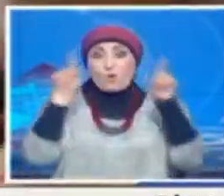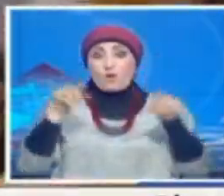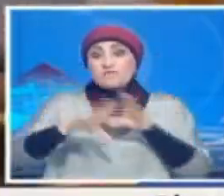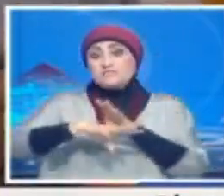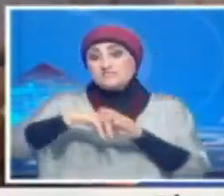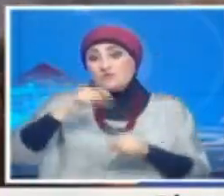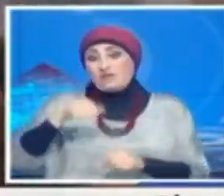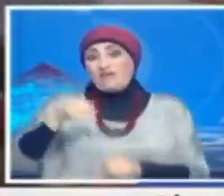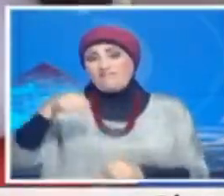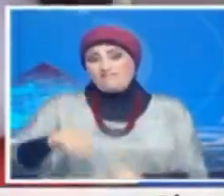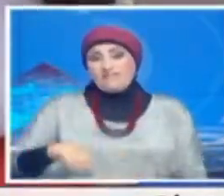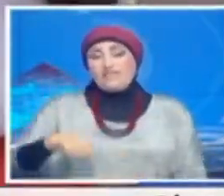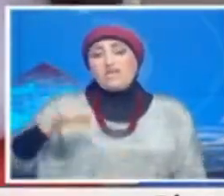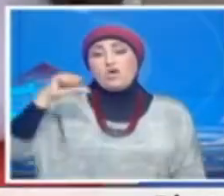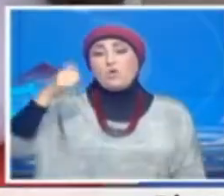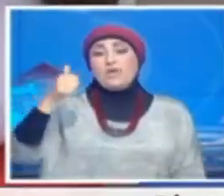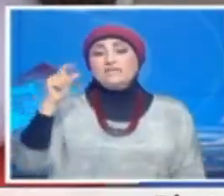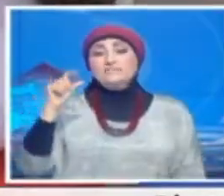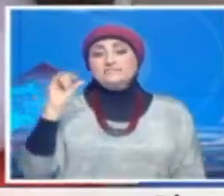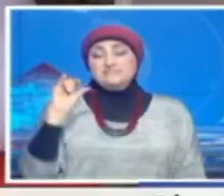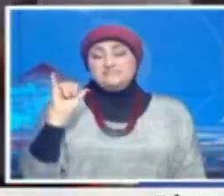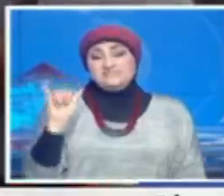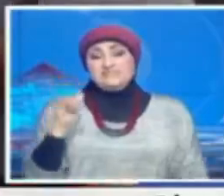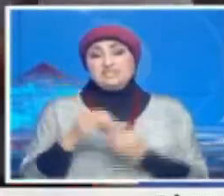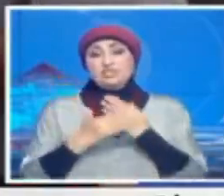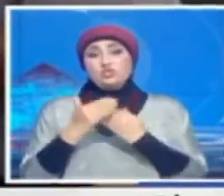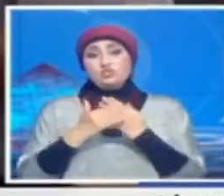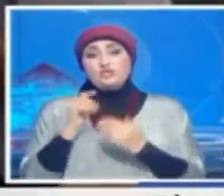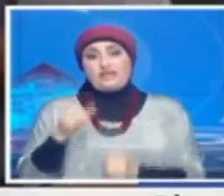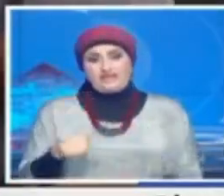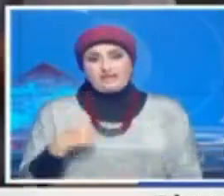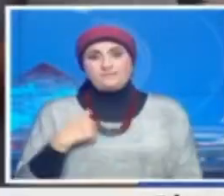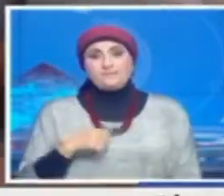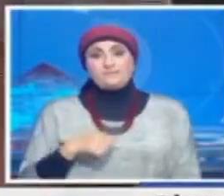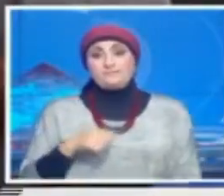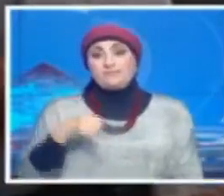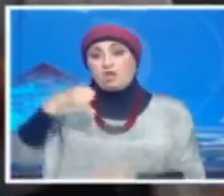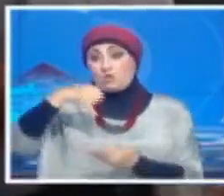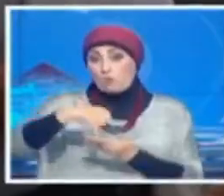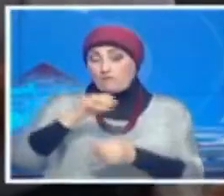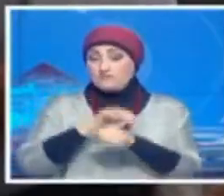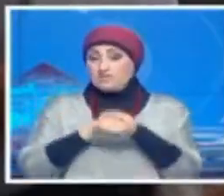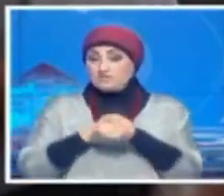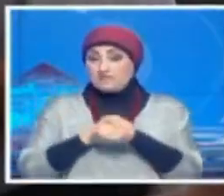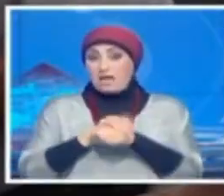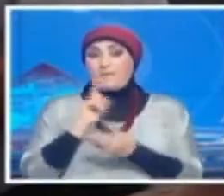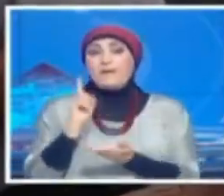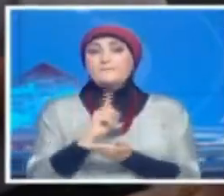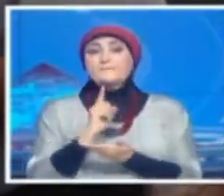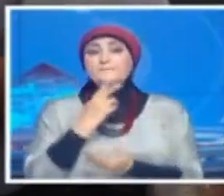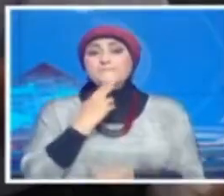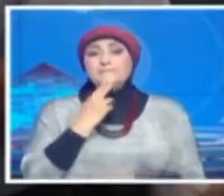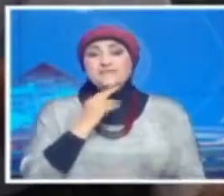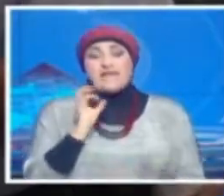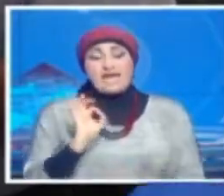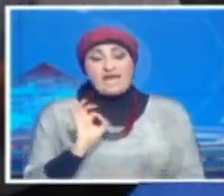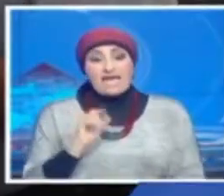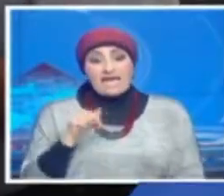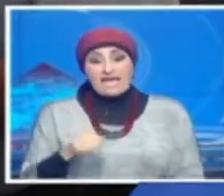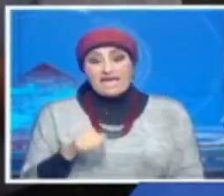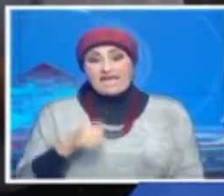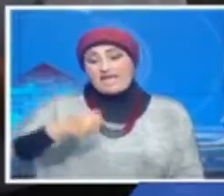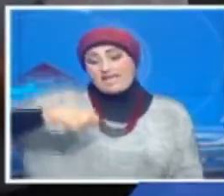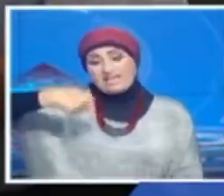في الوادي الجديد. محافظة وادي الجديد في سعيها أن هي تبقى محافظة صديقة للبيئة، واحد إنتاج